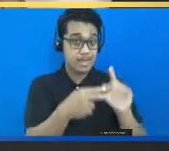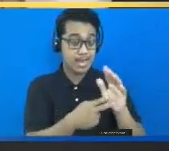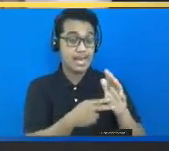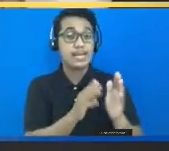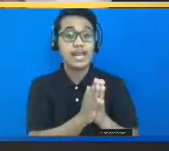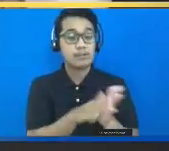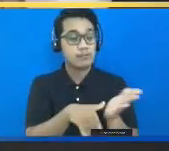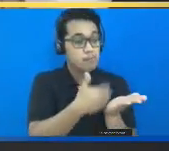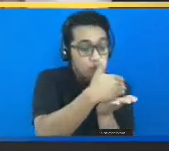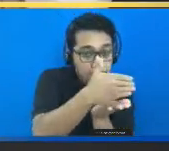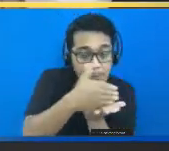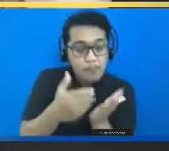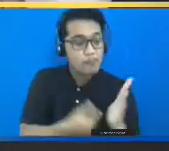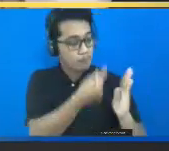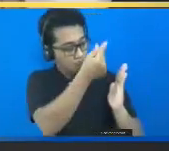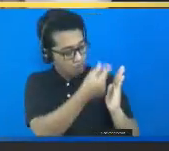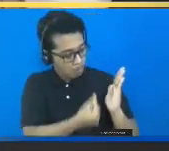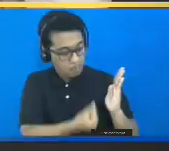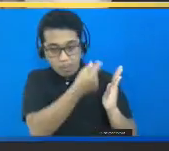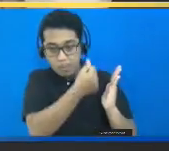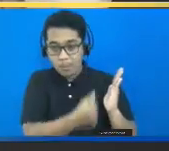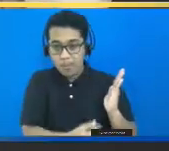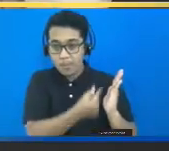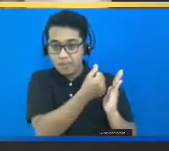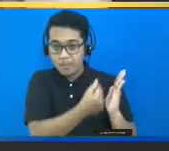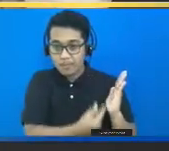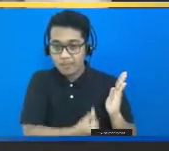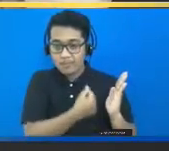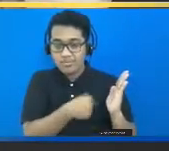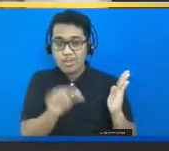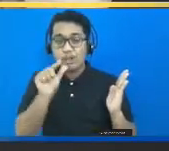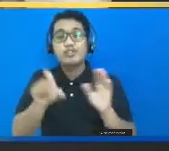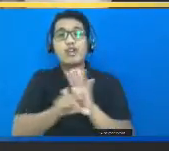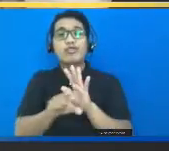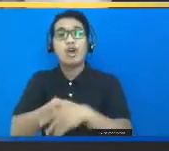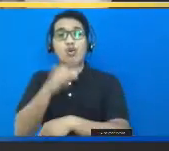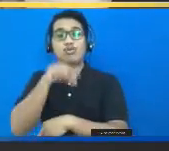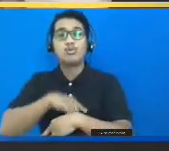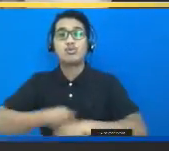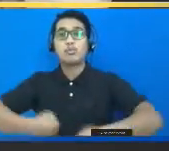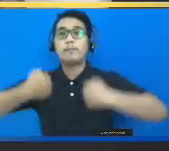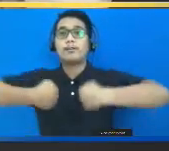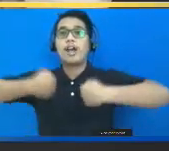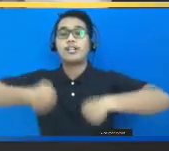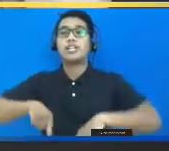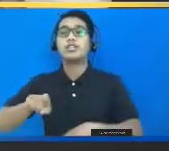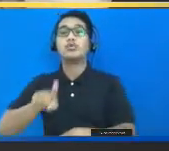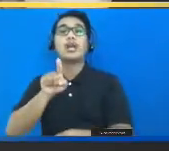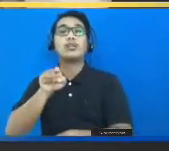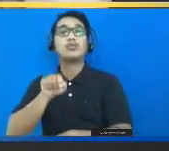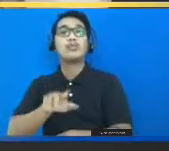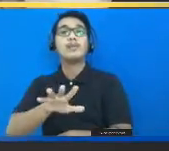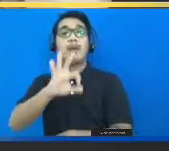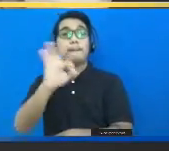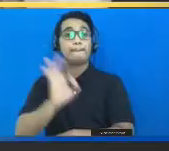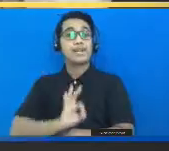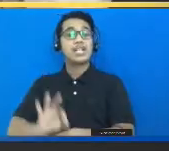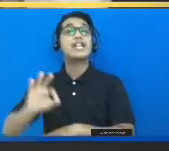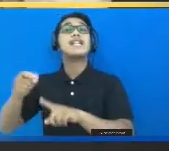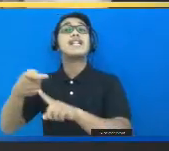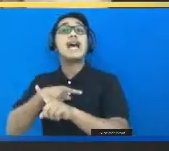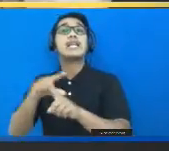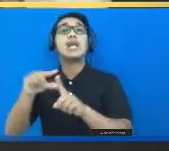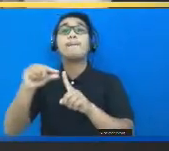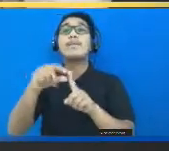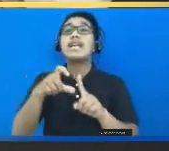alokasi dananya berapa jadi misalnya untuk pertahanan kan satu setengah persen PPDB berapa